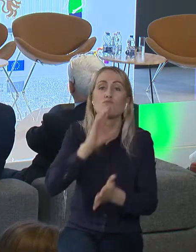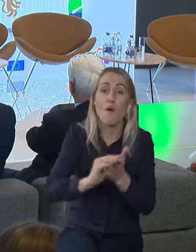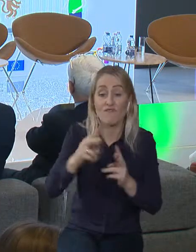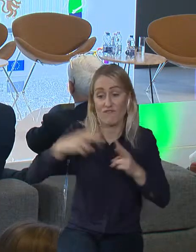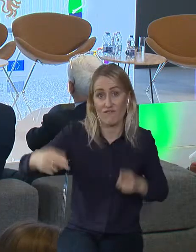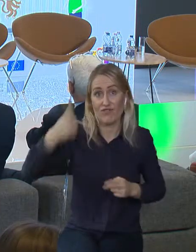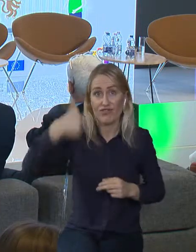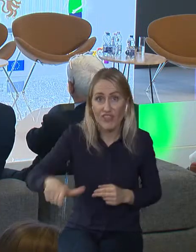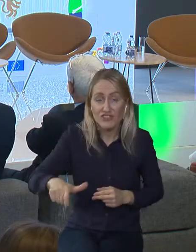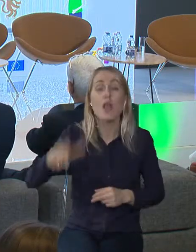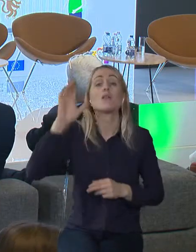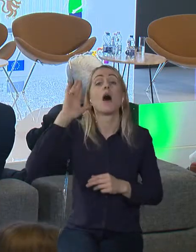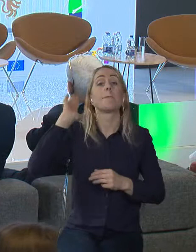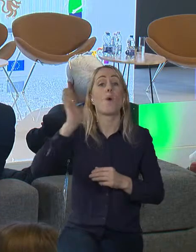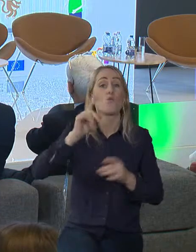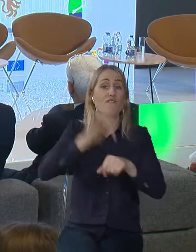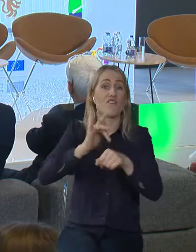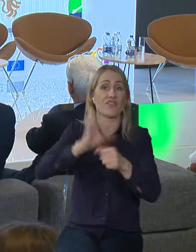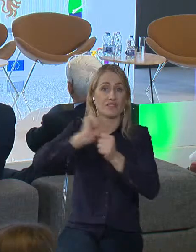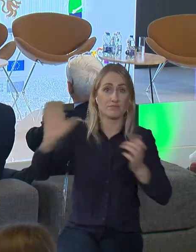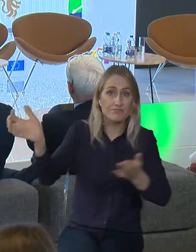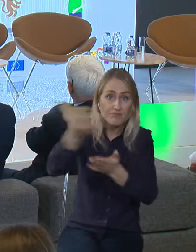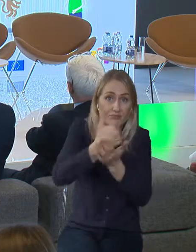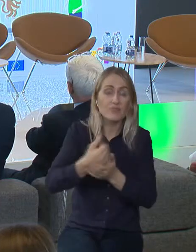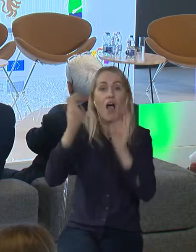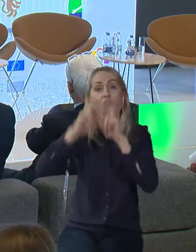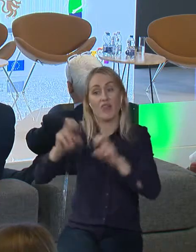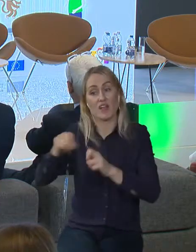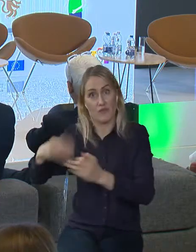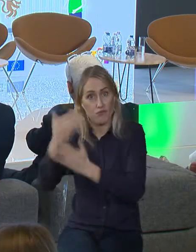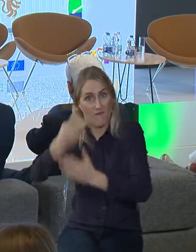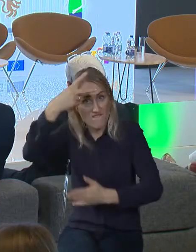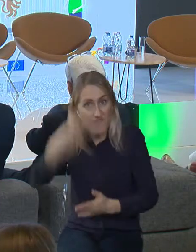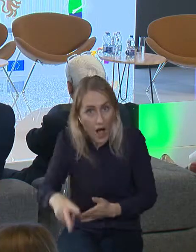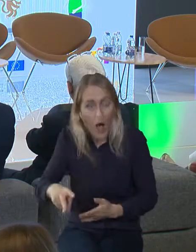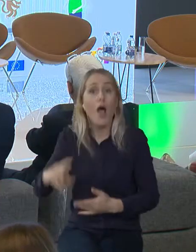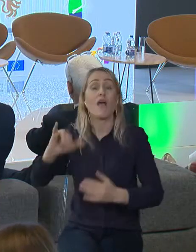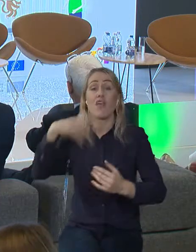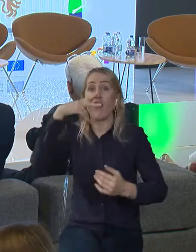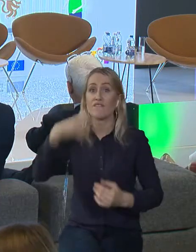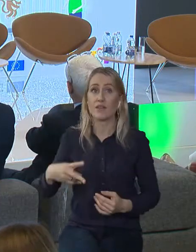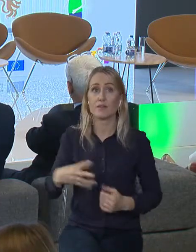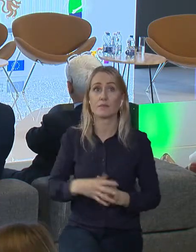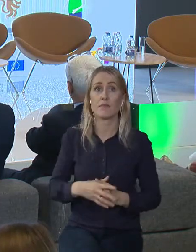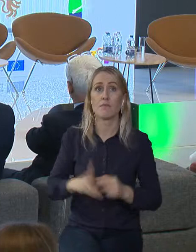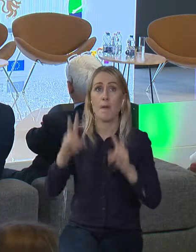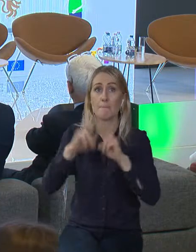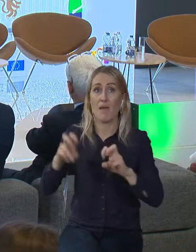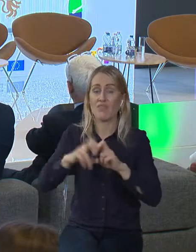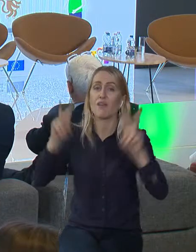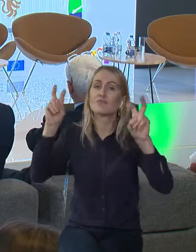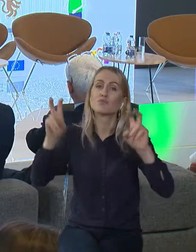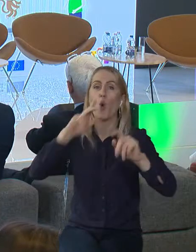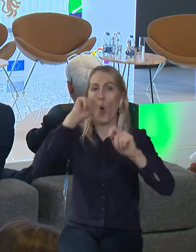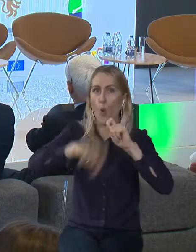tygodnia. Następnie te wyniki są zbierane i ponownie analizowane przez system w momencie, kiedy dochodzi do badania kontrolnego,